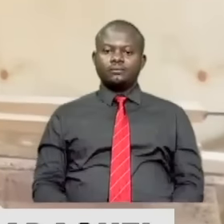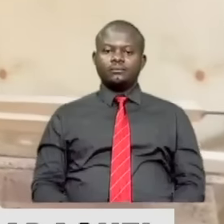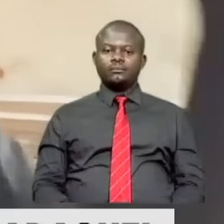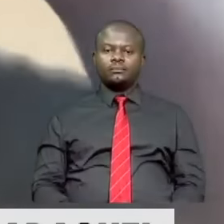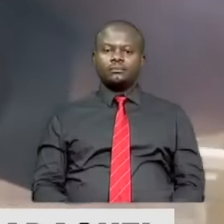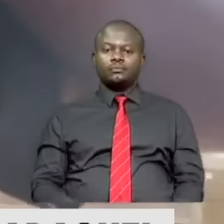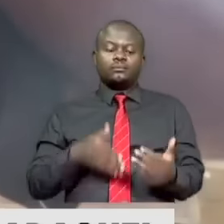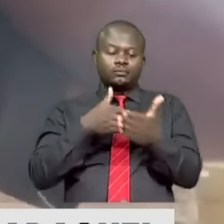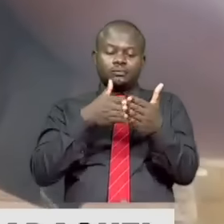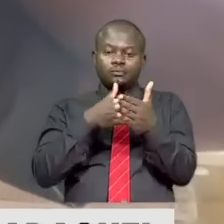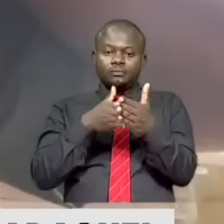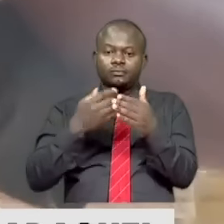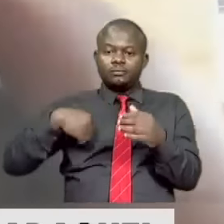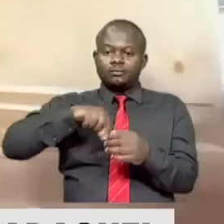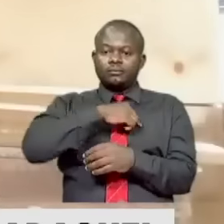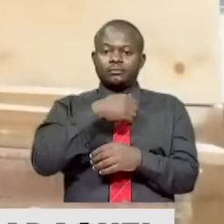Imbogamizi duhura nazo